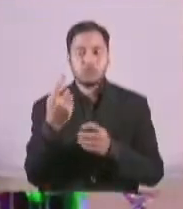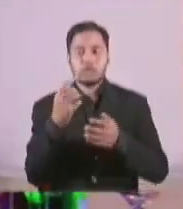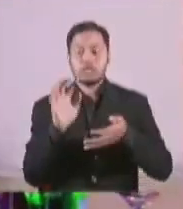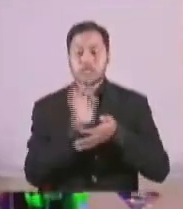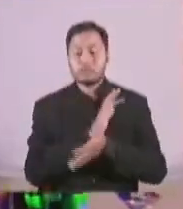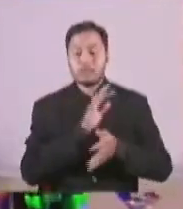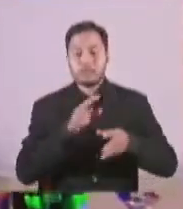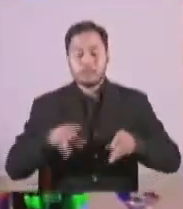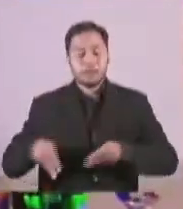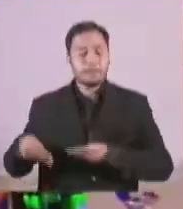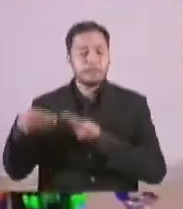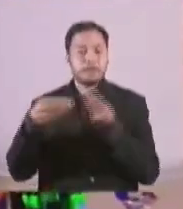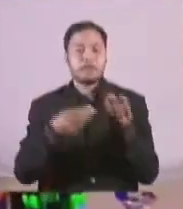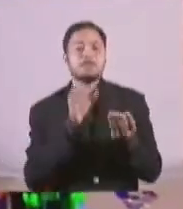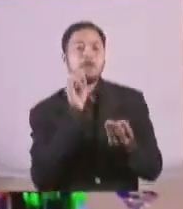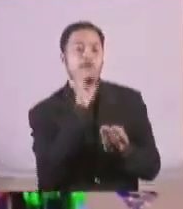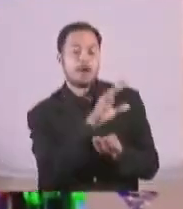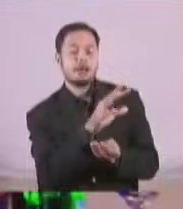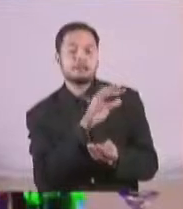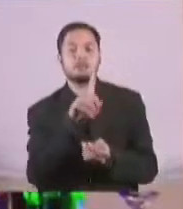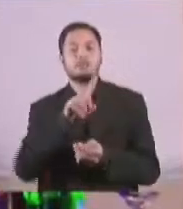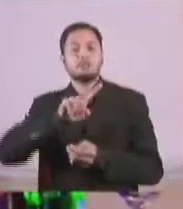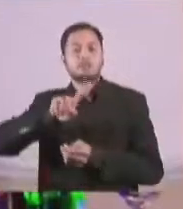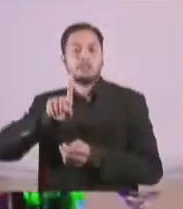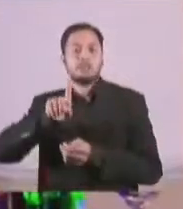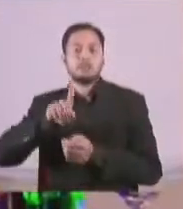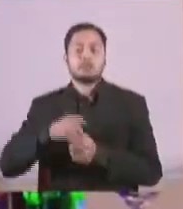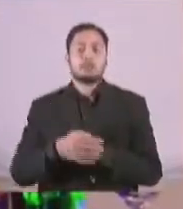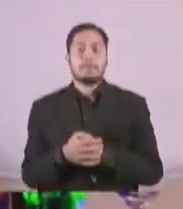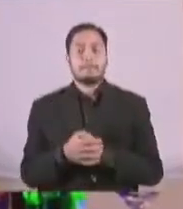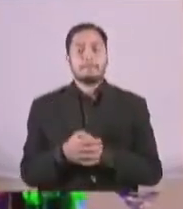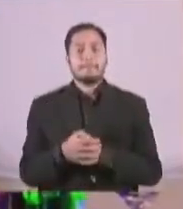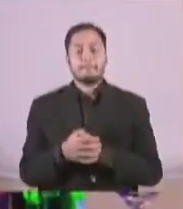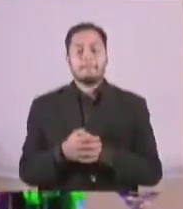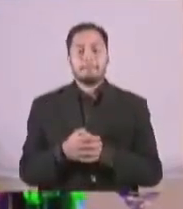Calon gubernur, lalu boleh ditambahi oleh calon wakil gubernur. Silakan.